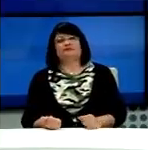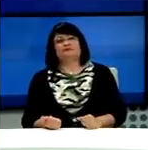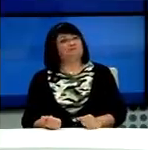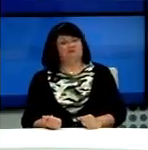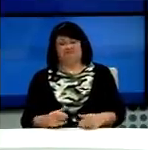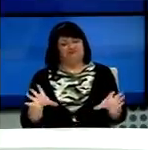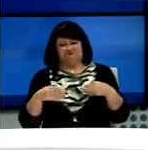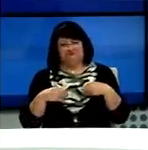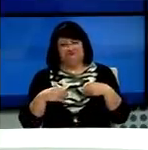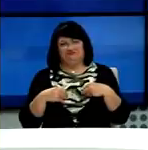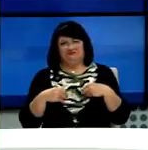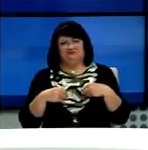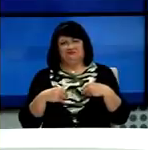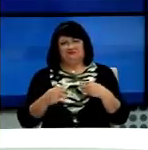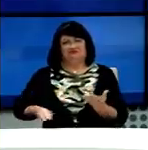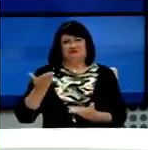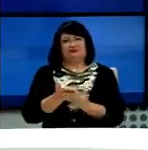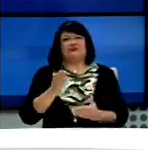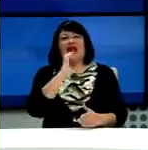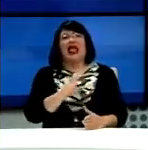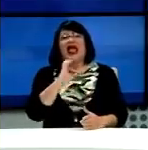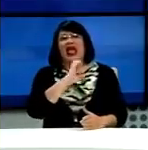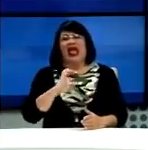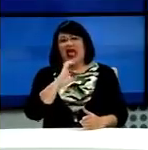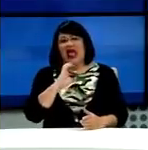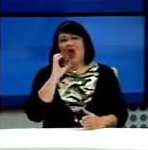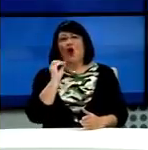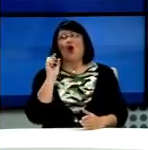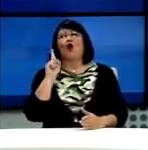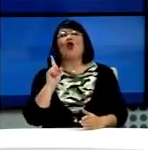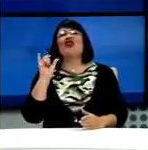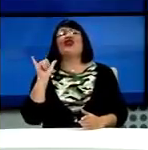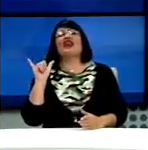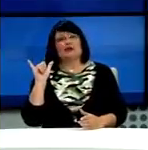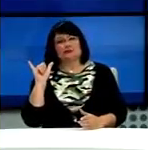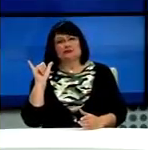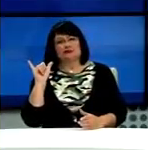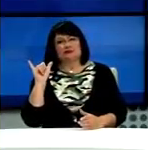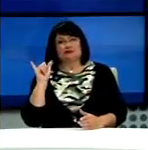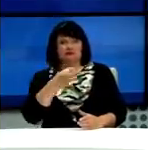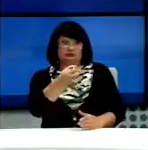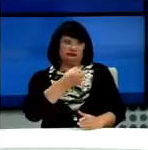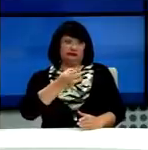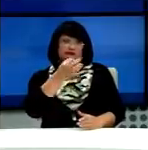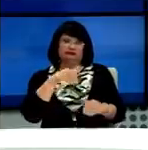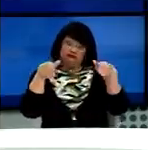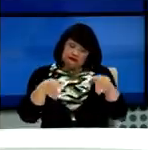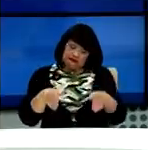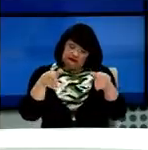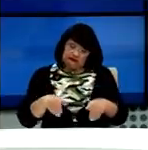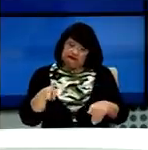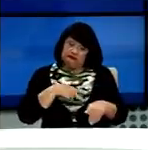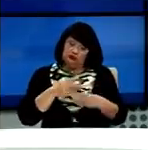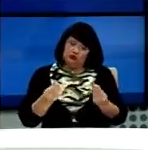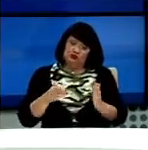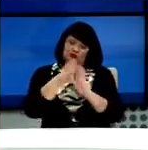καν αυτά που προτείνει ο ΟΔΗ. Εσείς μας λέγατε να τηρούμε ευλαβικά και σωστά ό,τι